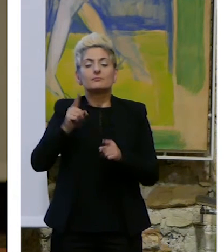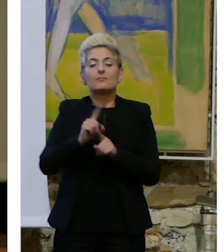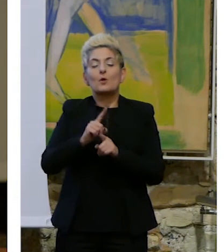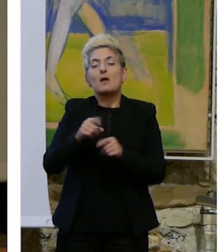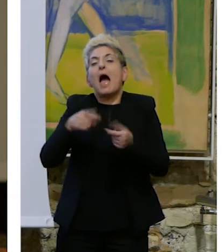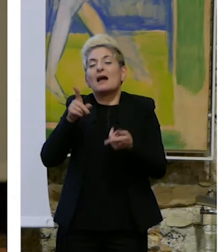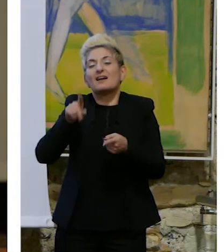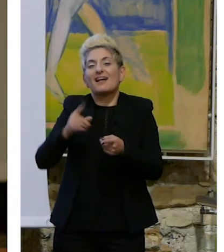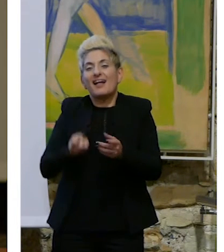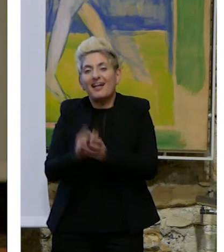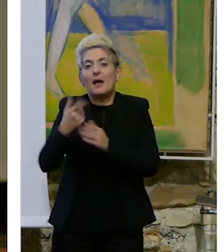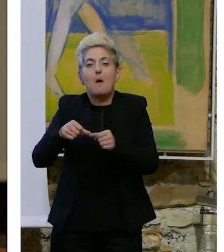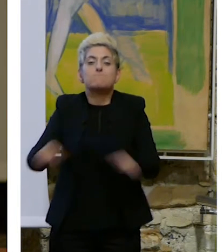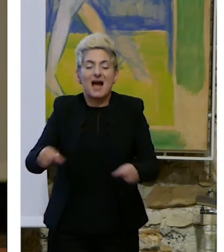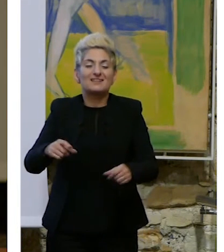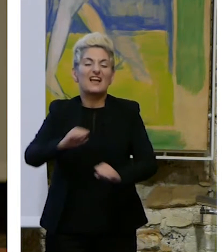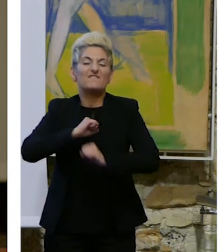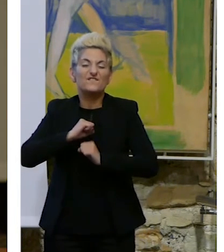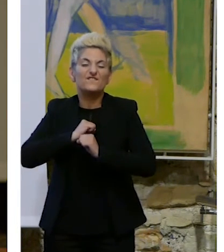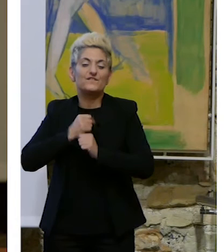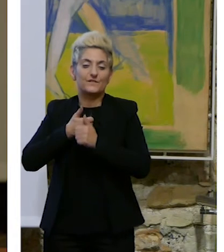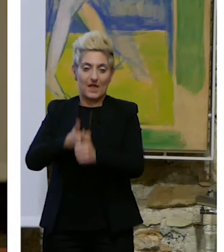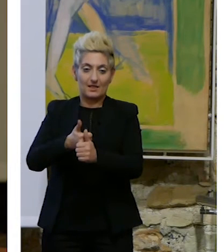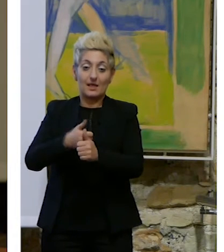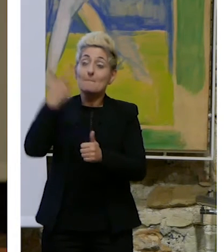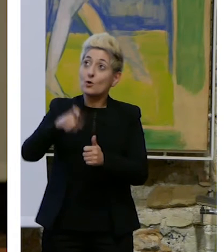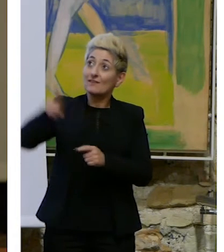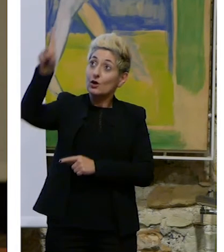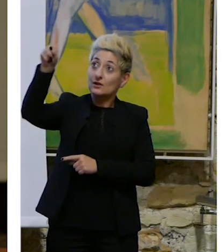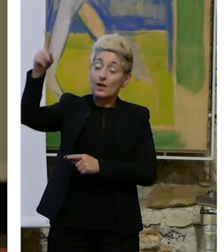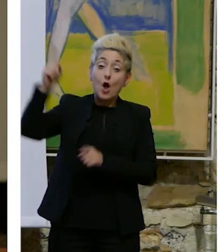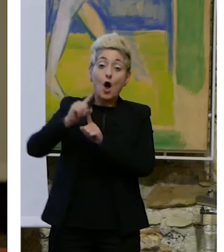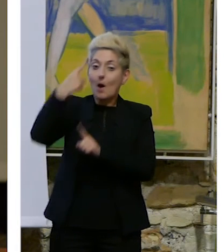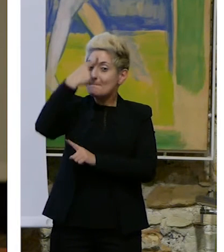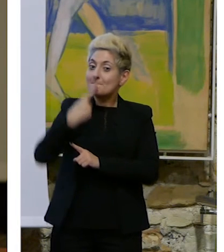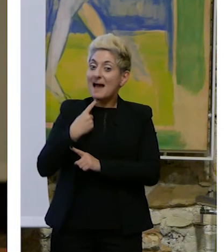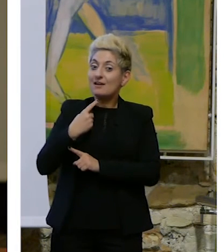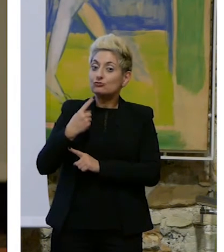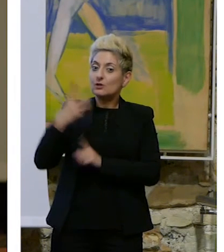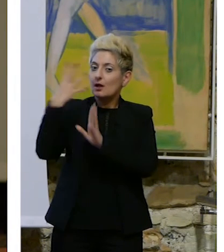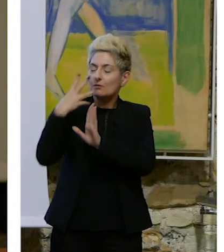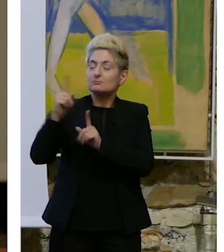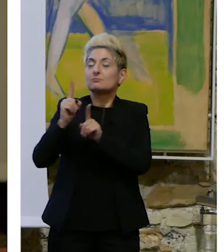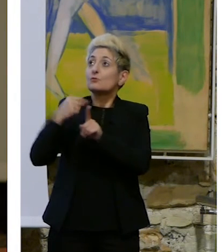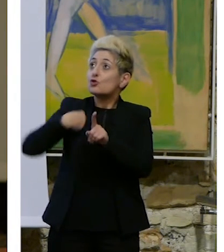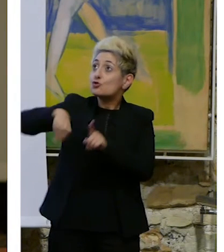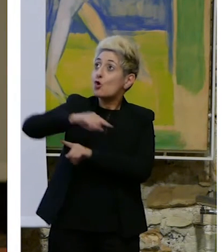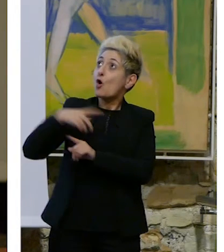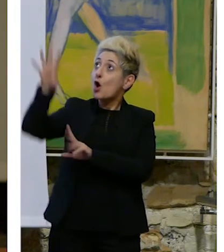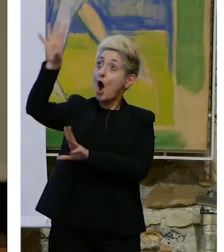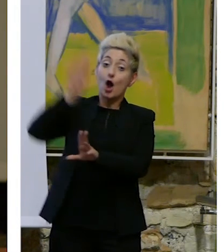fede, cioè che quello lì ci ha fatto a sua immagine e somiglianza. Essendo quello lì il creatore, noi siamo